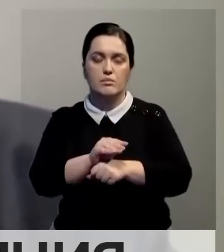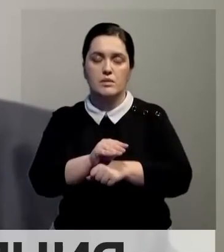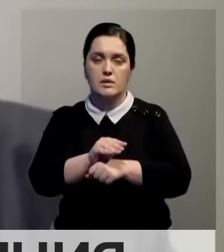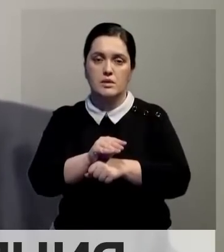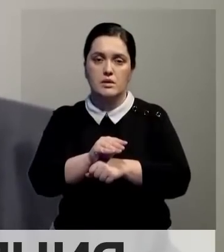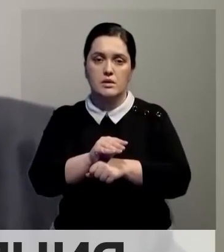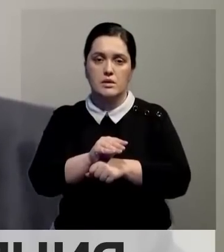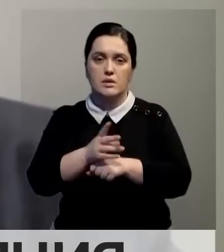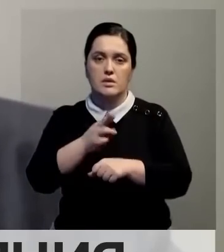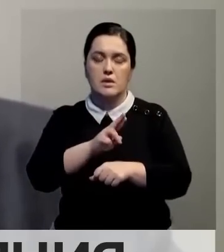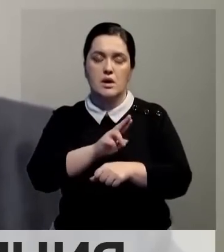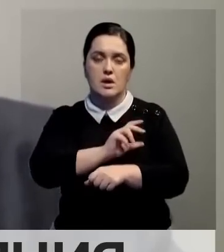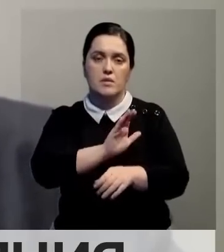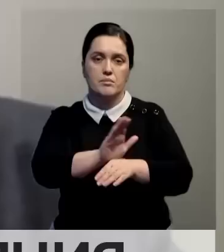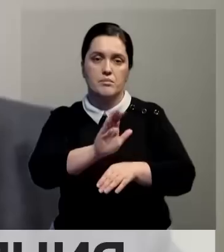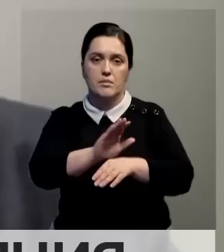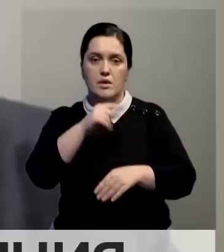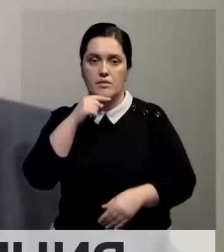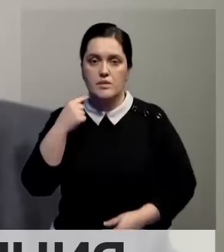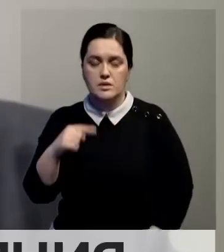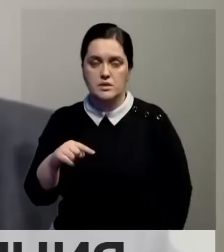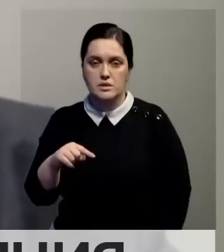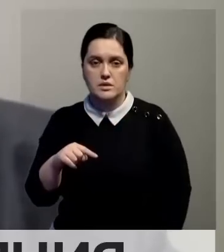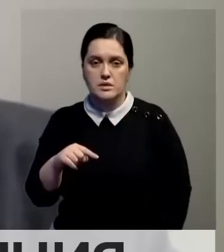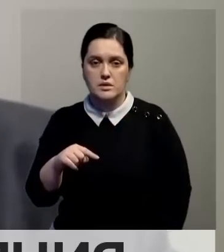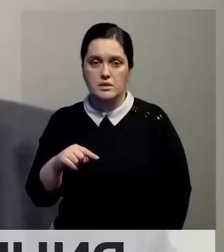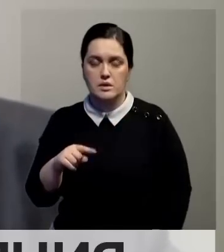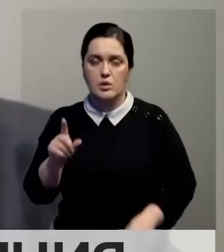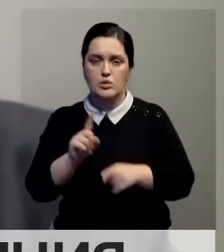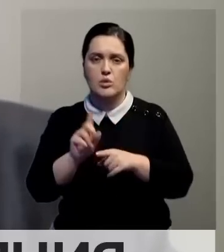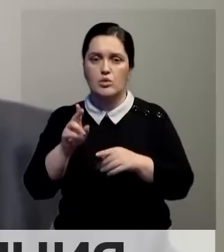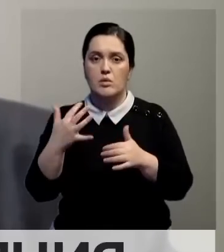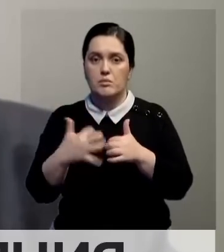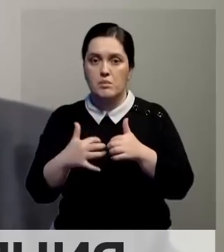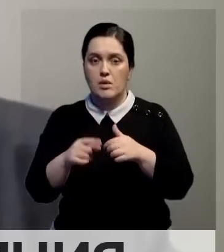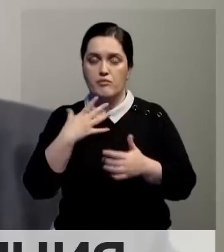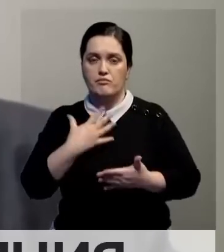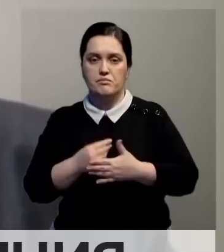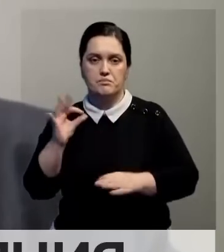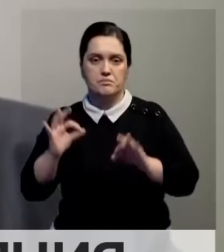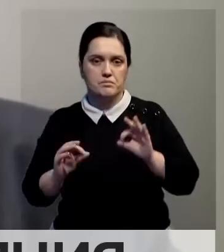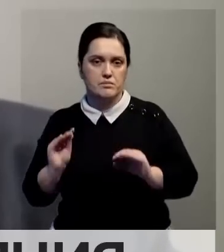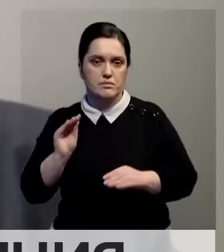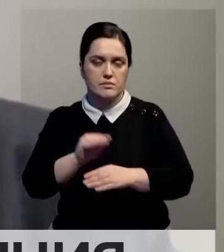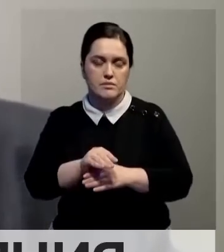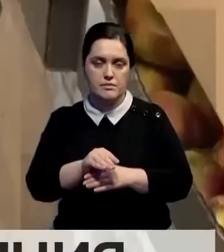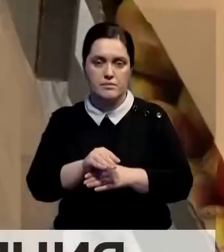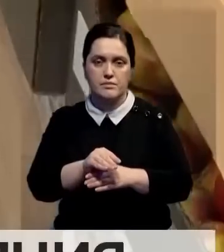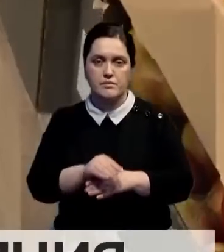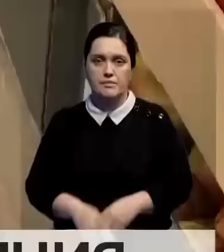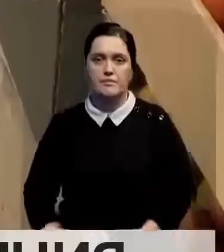товаров в Россию. Там используют сейчас посредники, которые тоже свои наценки